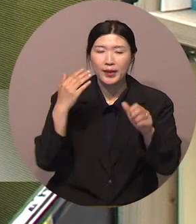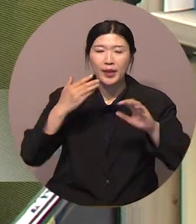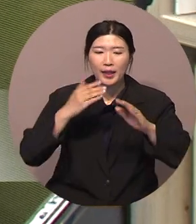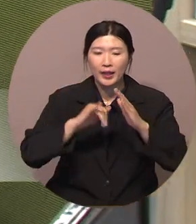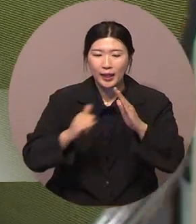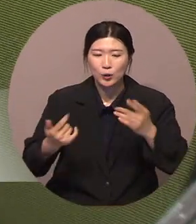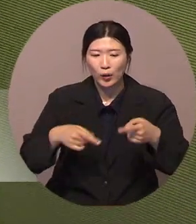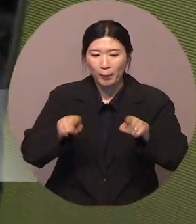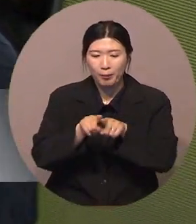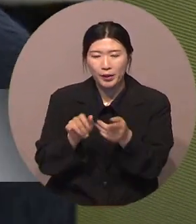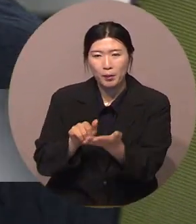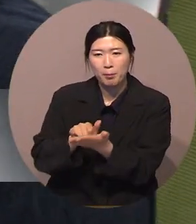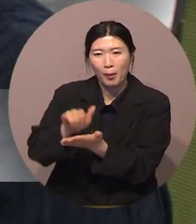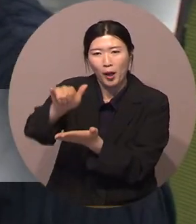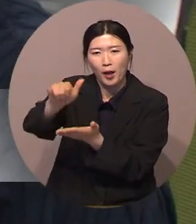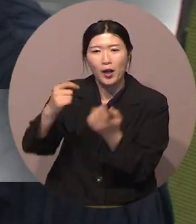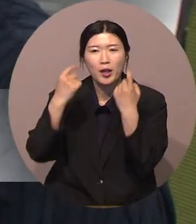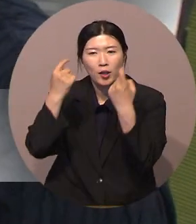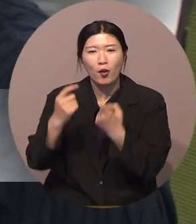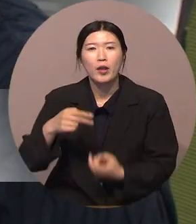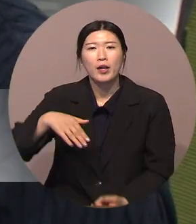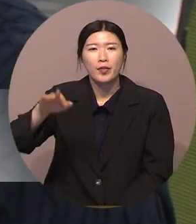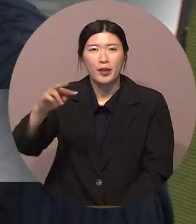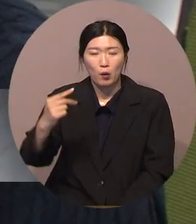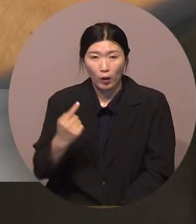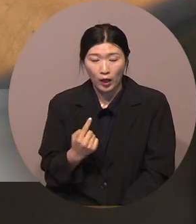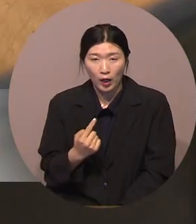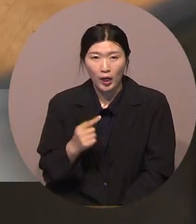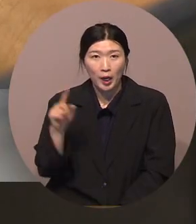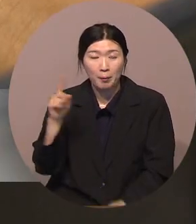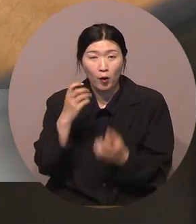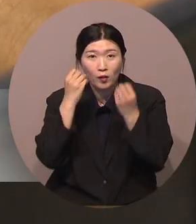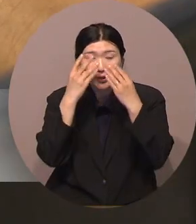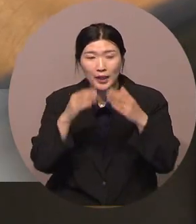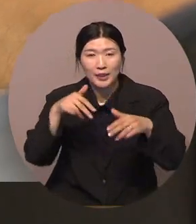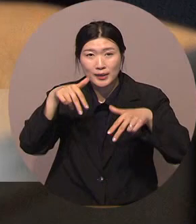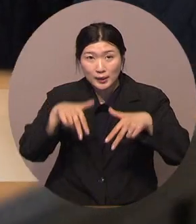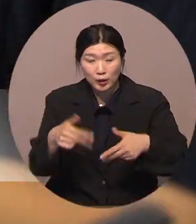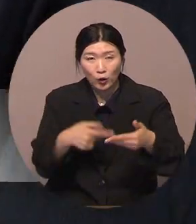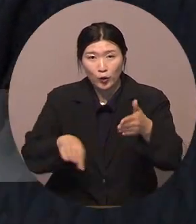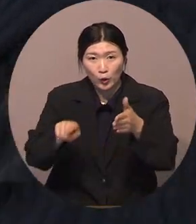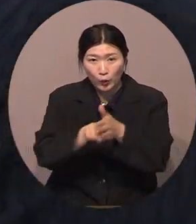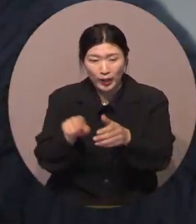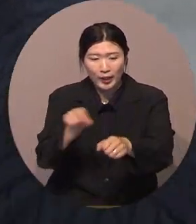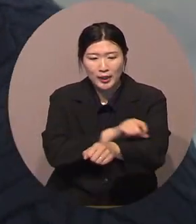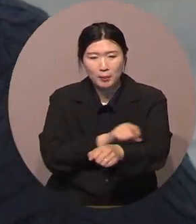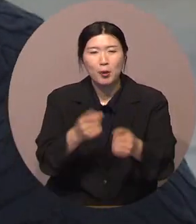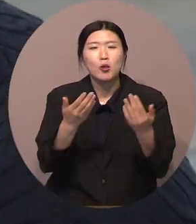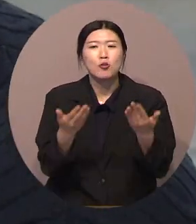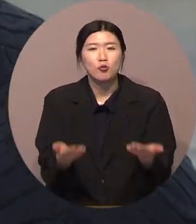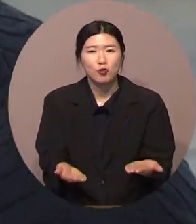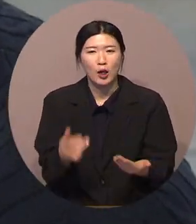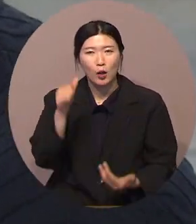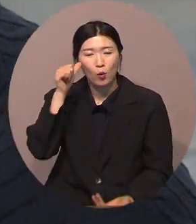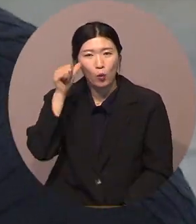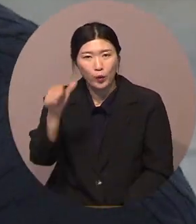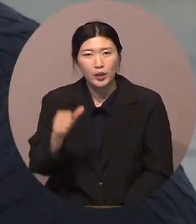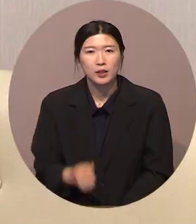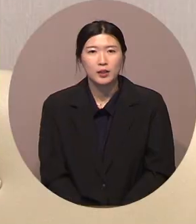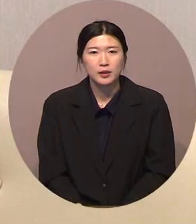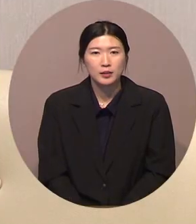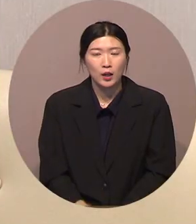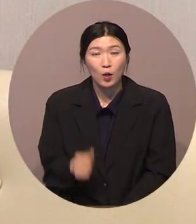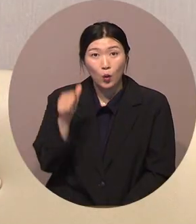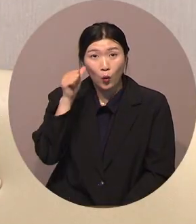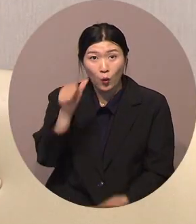여행을 다녀왔습니다 새로 생긴 새내기 도약 휴가 닷새를 알차게 이용했습니다 오일이나